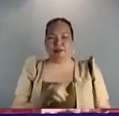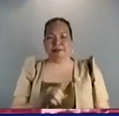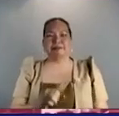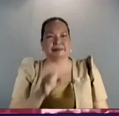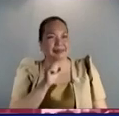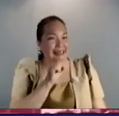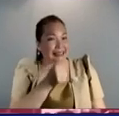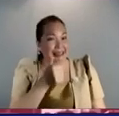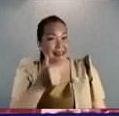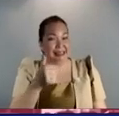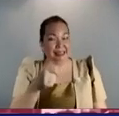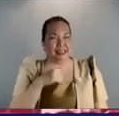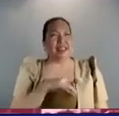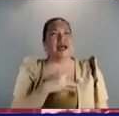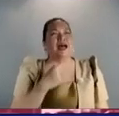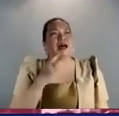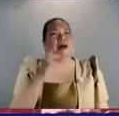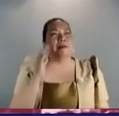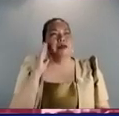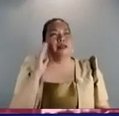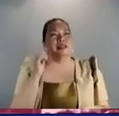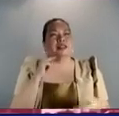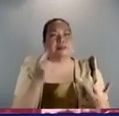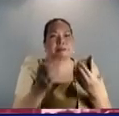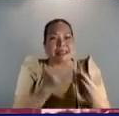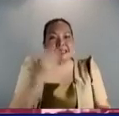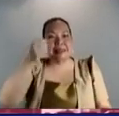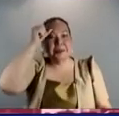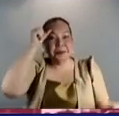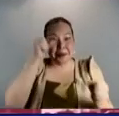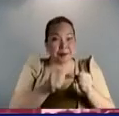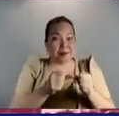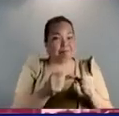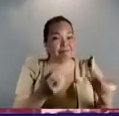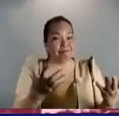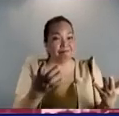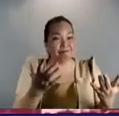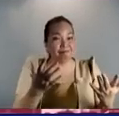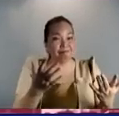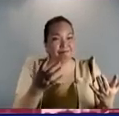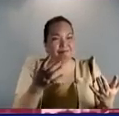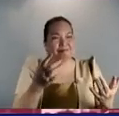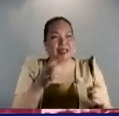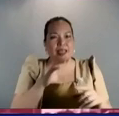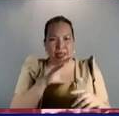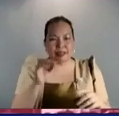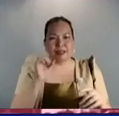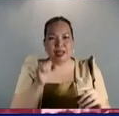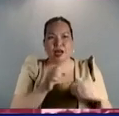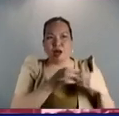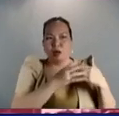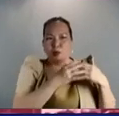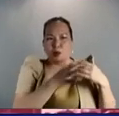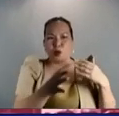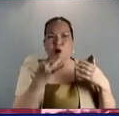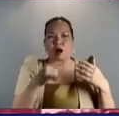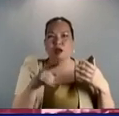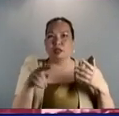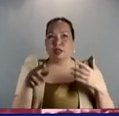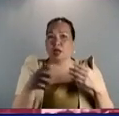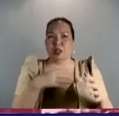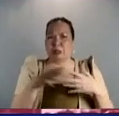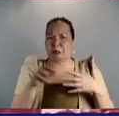mga, may tawag ho dyan eh, para madali nyo matandaan. Oo. Tapos, talaga naman all throughout, kahit hindi alam ng mga tao yung